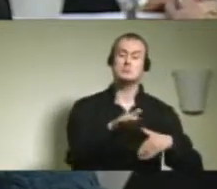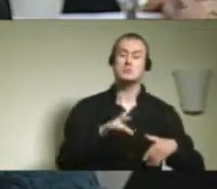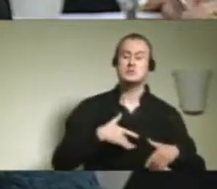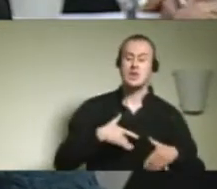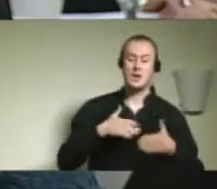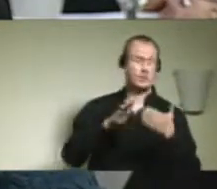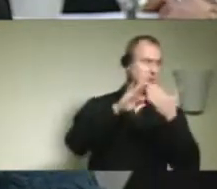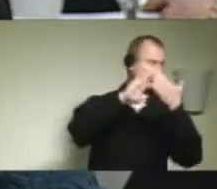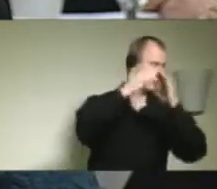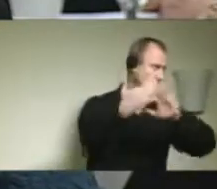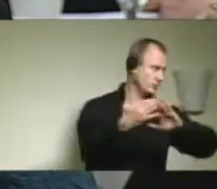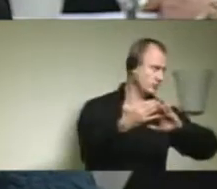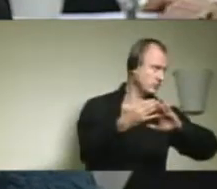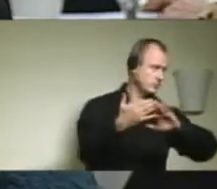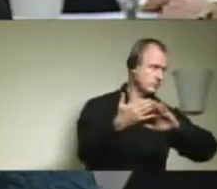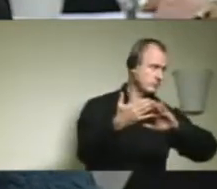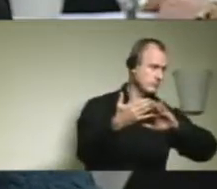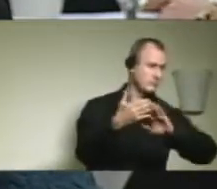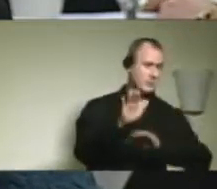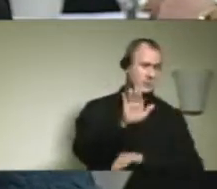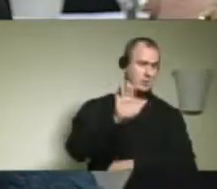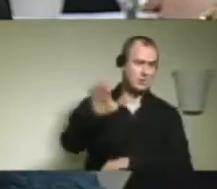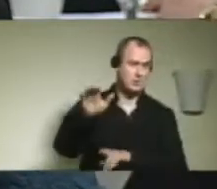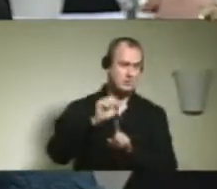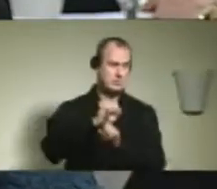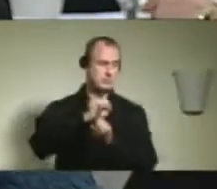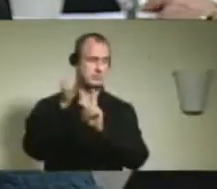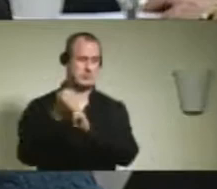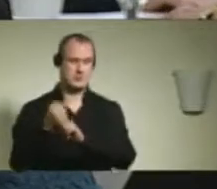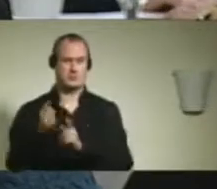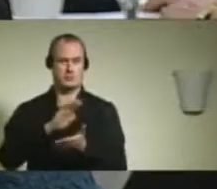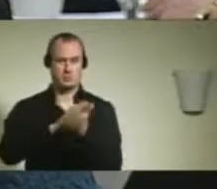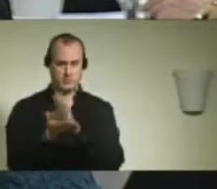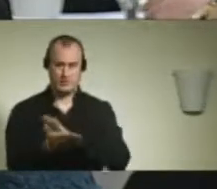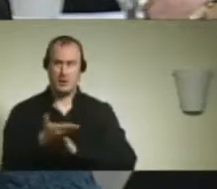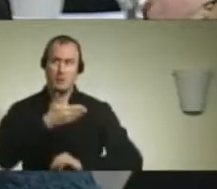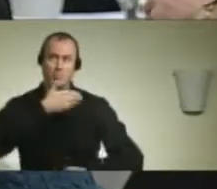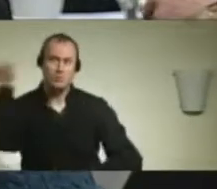à améliorer leur situation, devenir plus prospères?